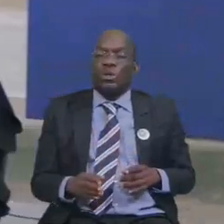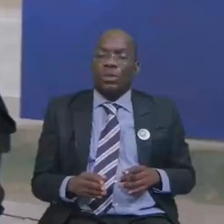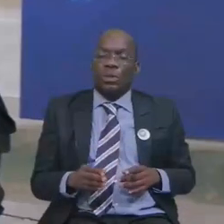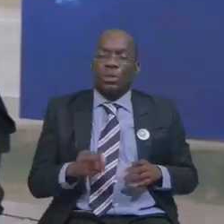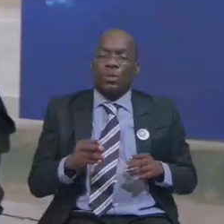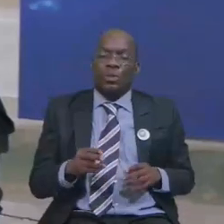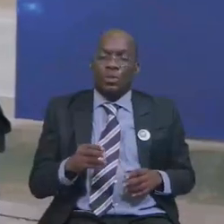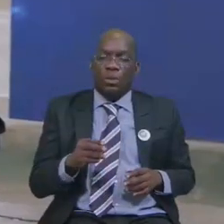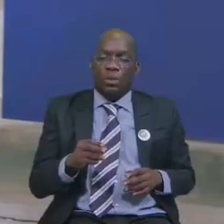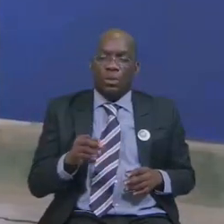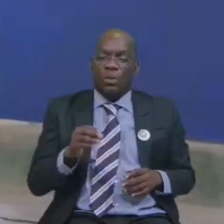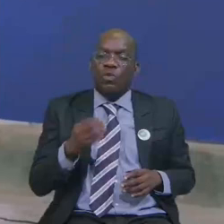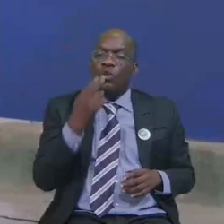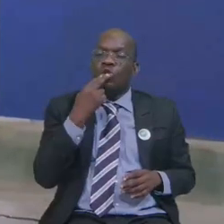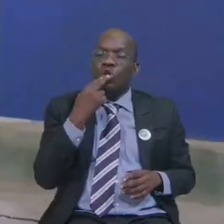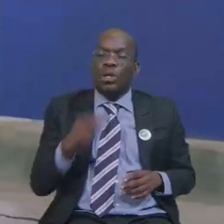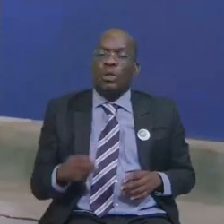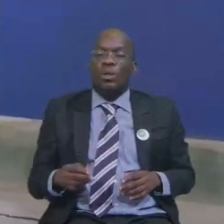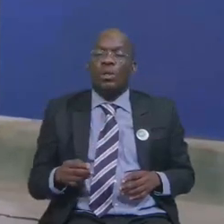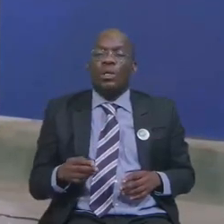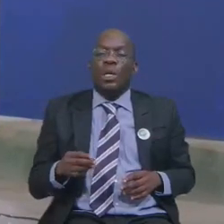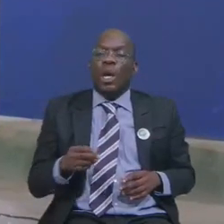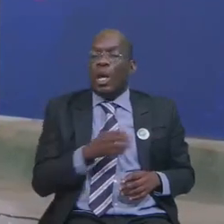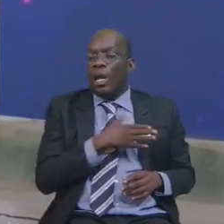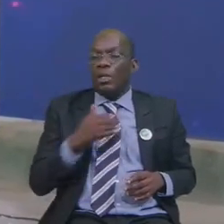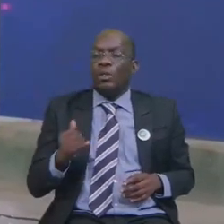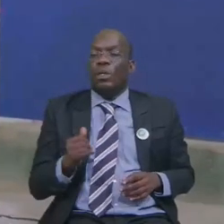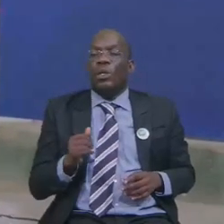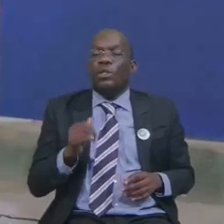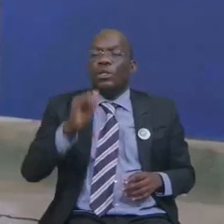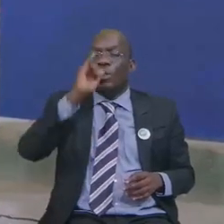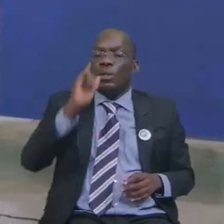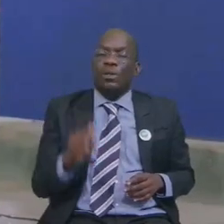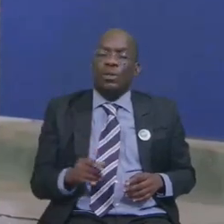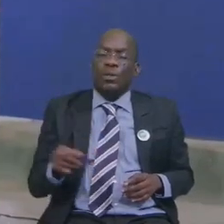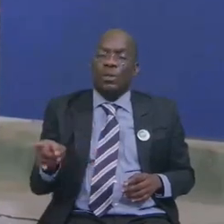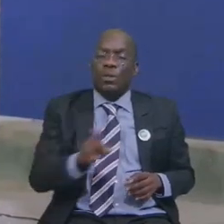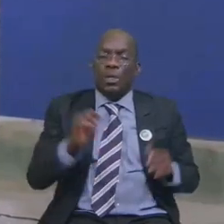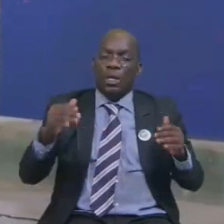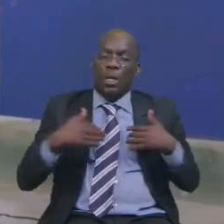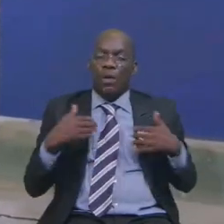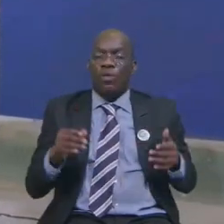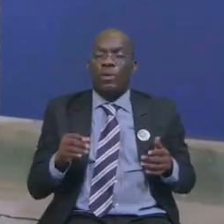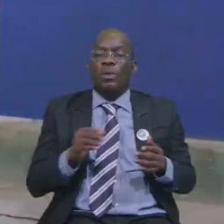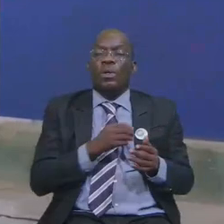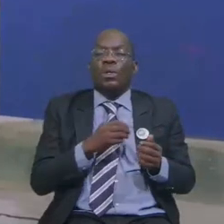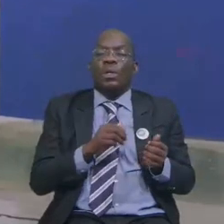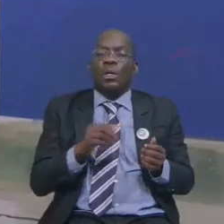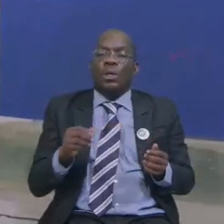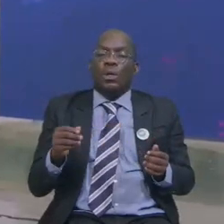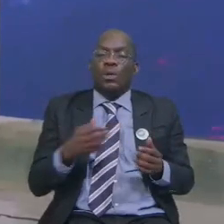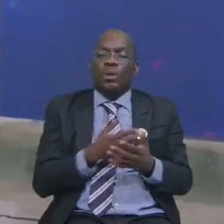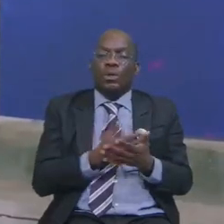trop de liquide sucrés qu'il buvait ils ont gâté la santé par